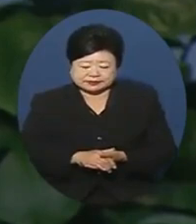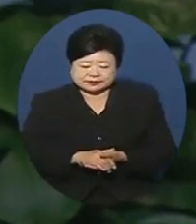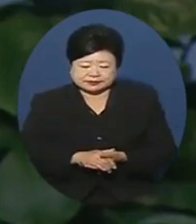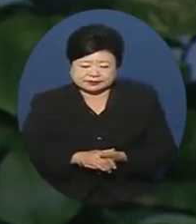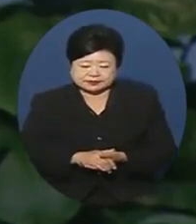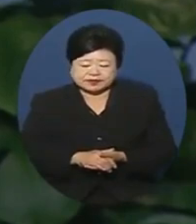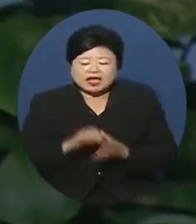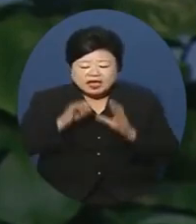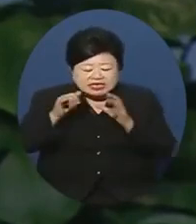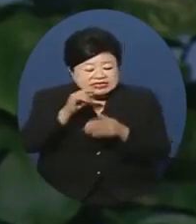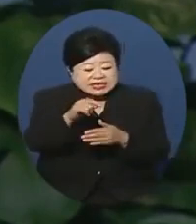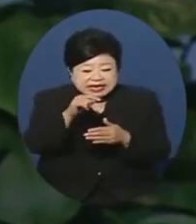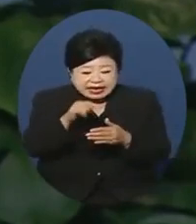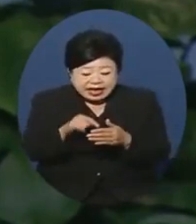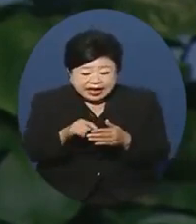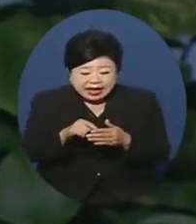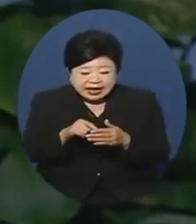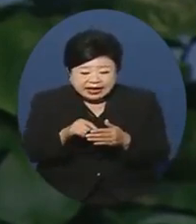여러분 이 세상에